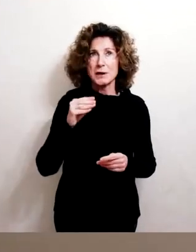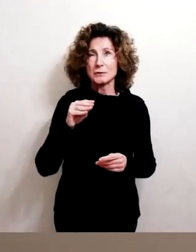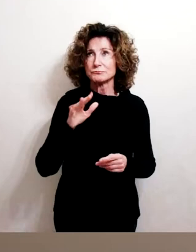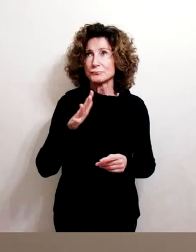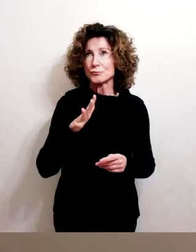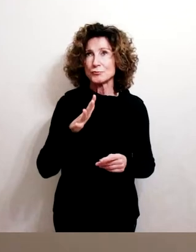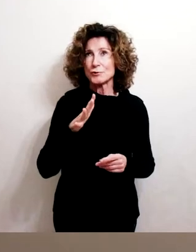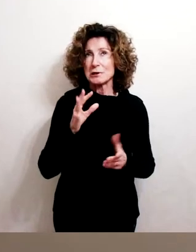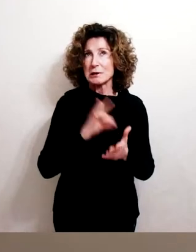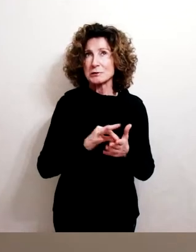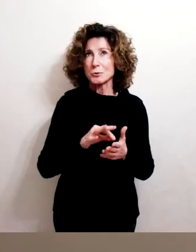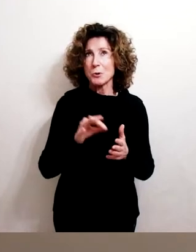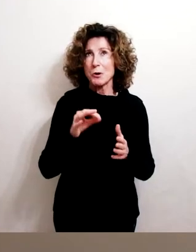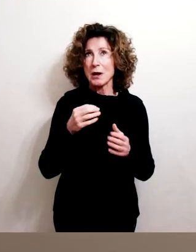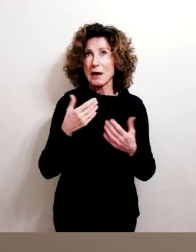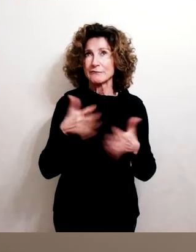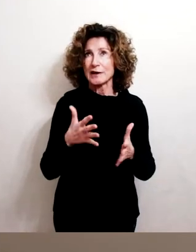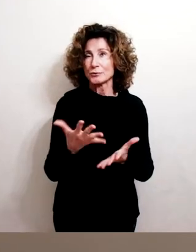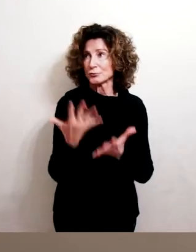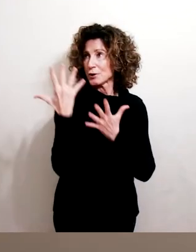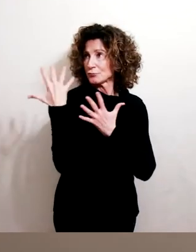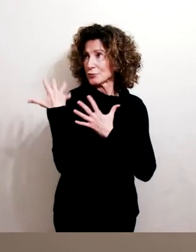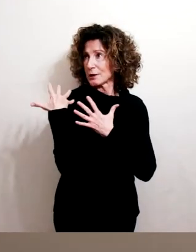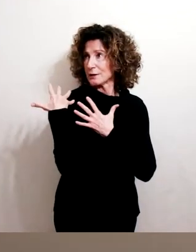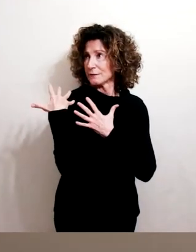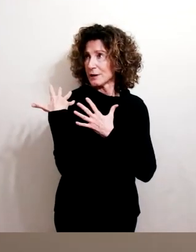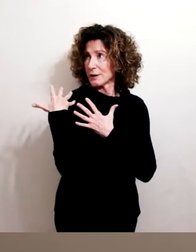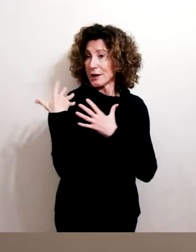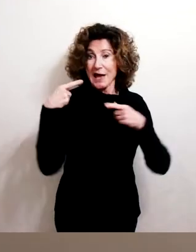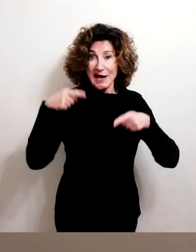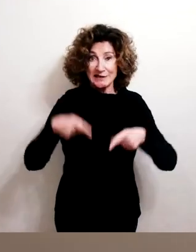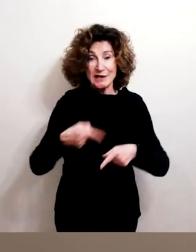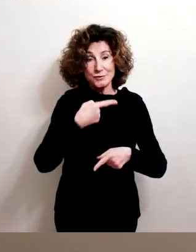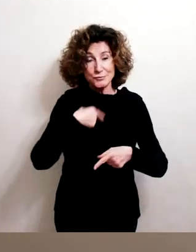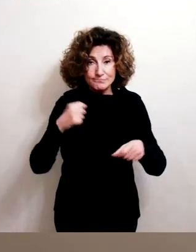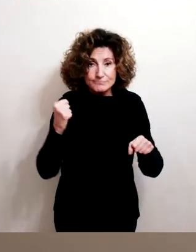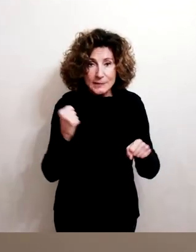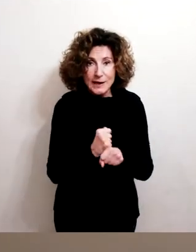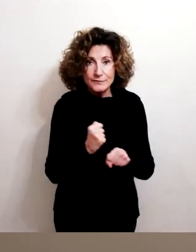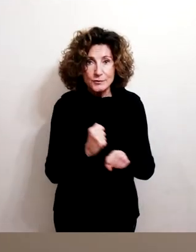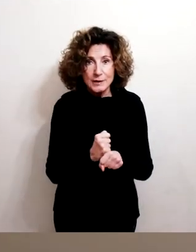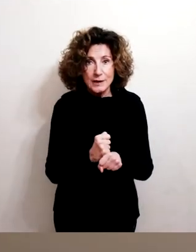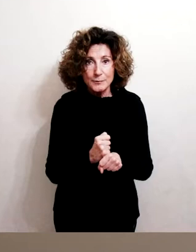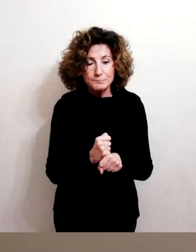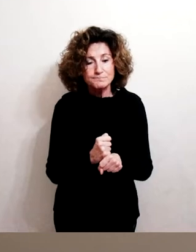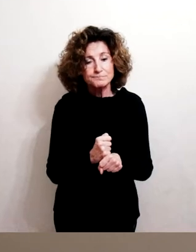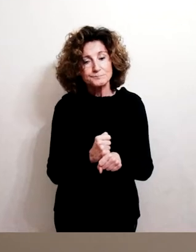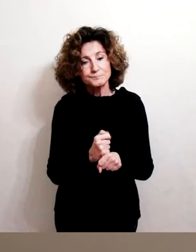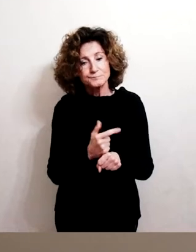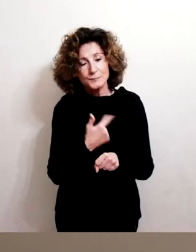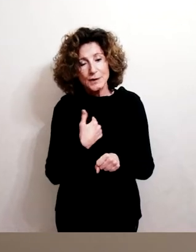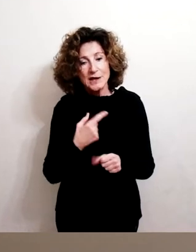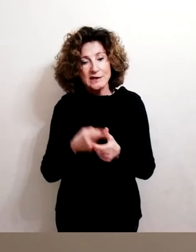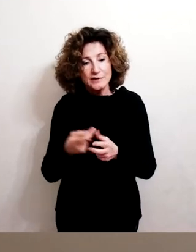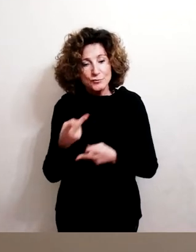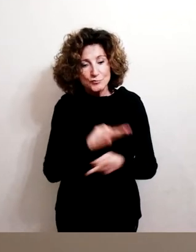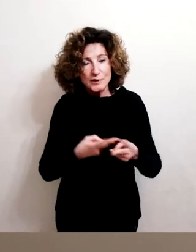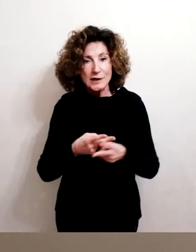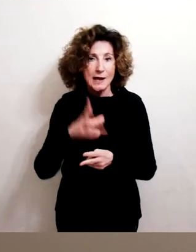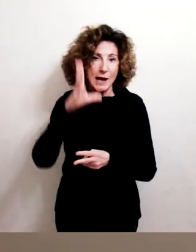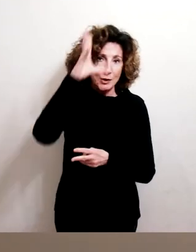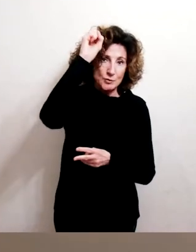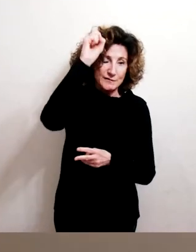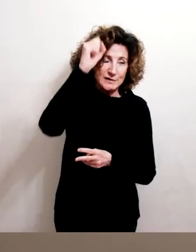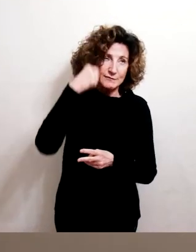l'ultimo corso sia stato realizzato dalla scuola dieci anni fa adesso stiamo lavorando perché bisogna trovare un